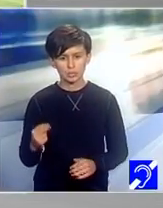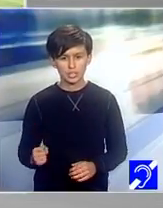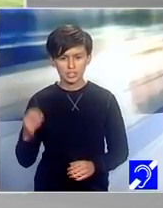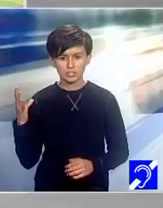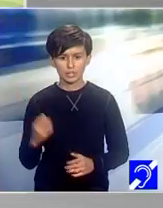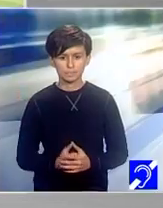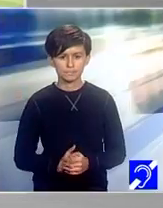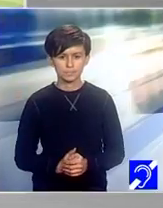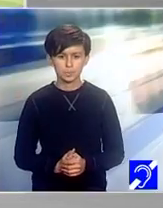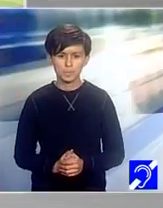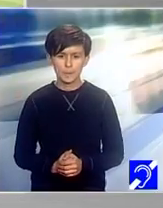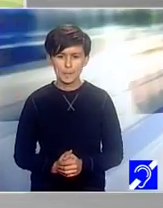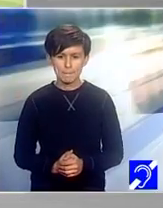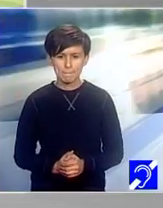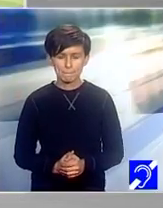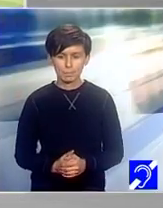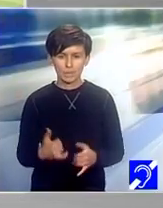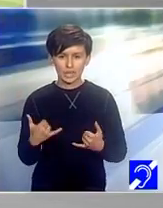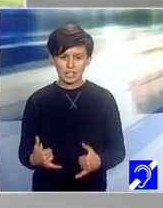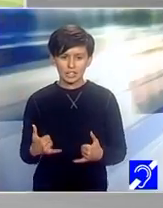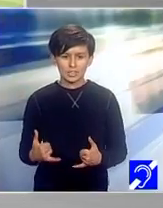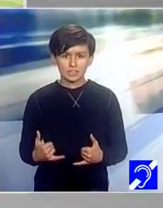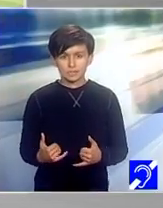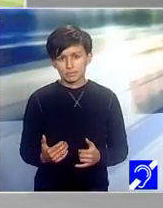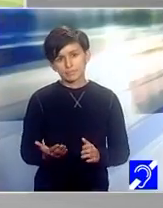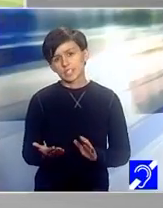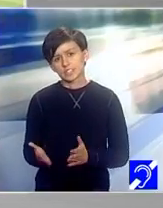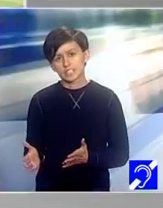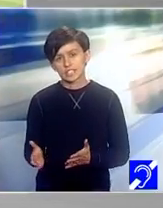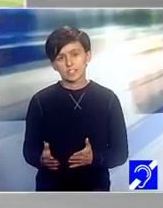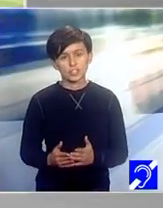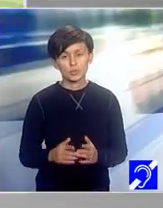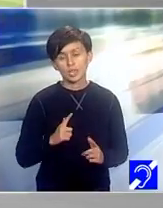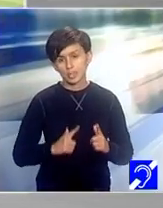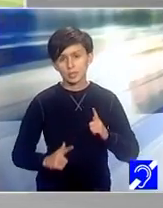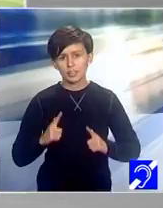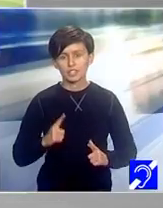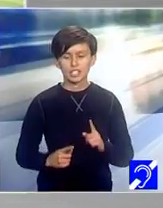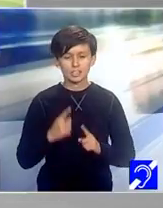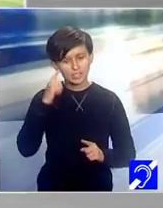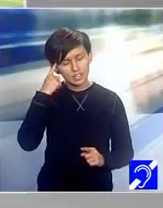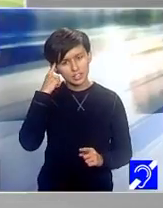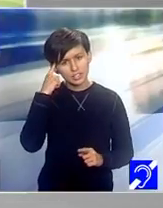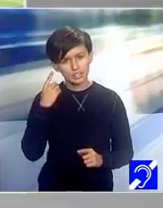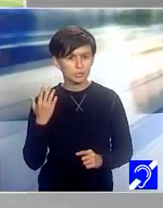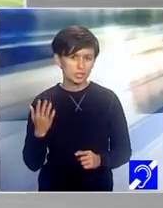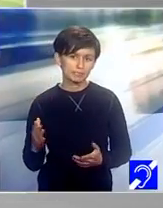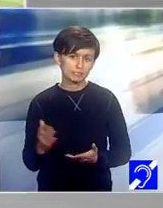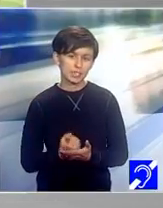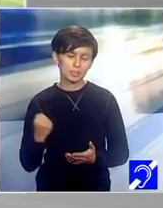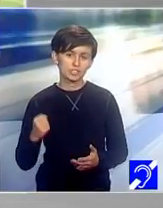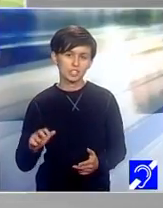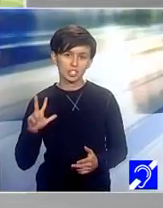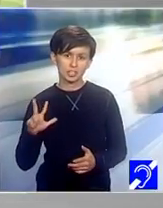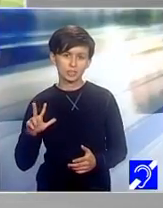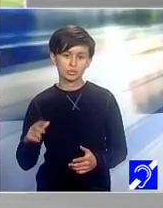Bună ziua! Astăzi pornim ca favorite, având în vedere că în tur am câștigat cu 3-1. Pot apărea